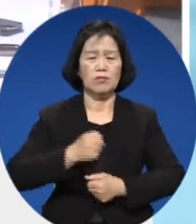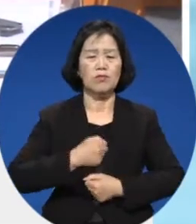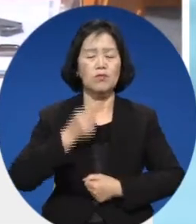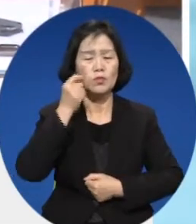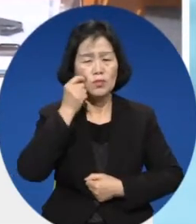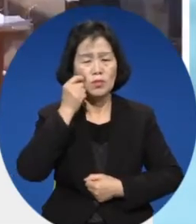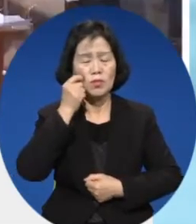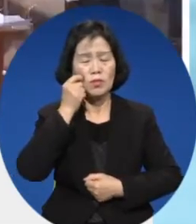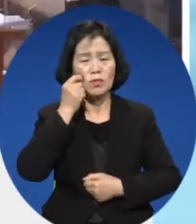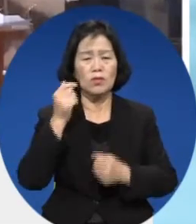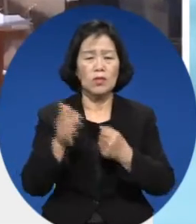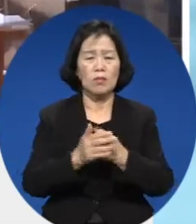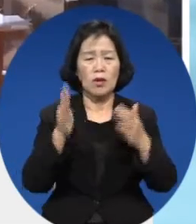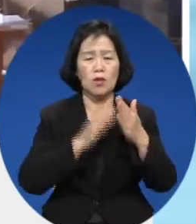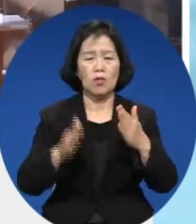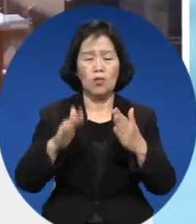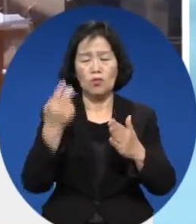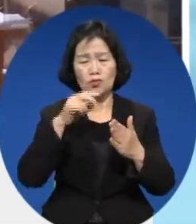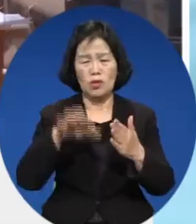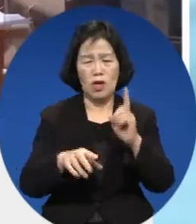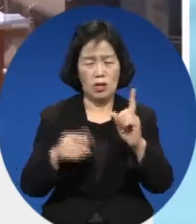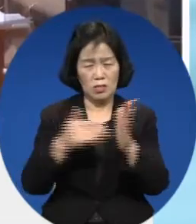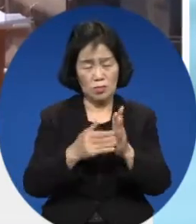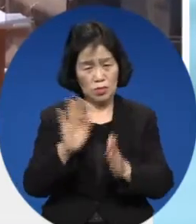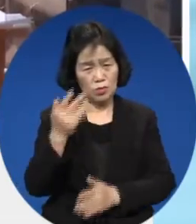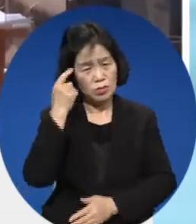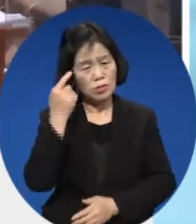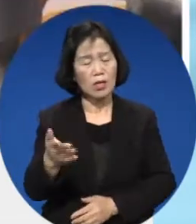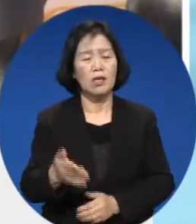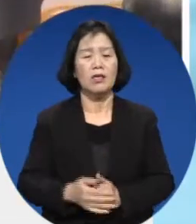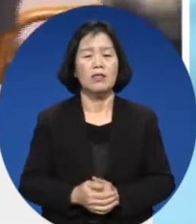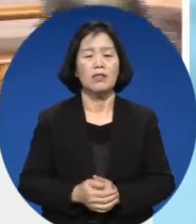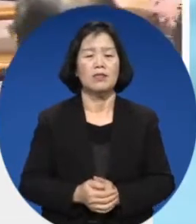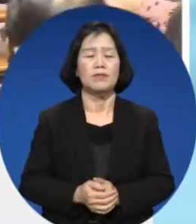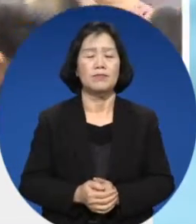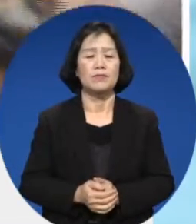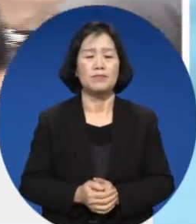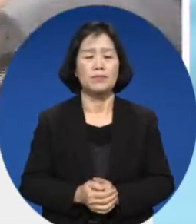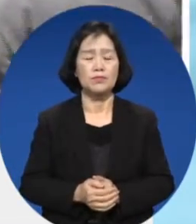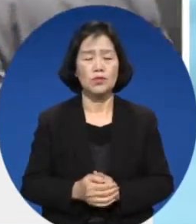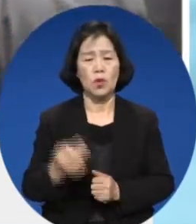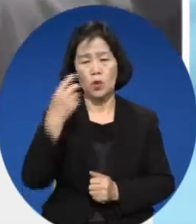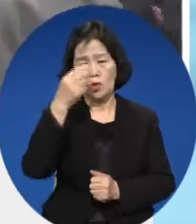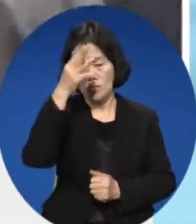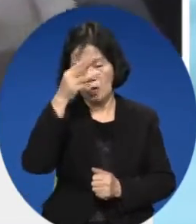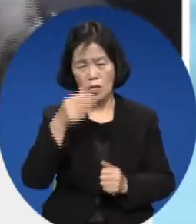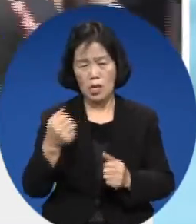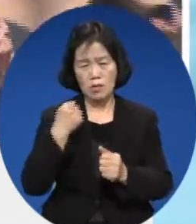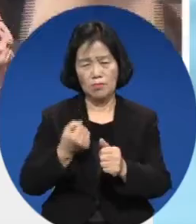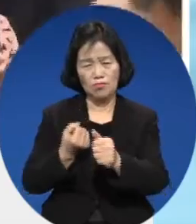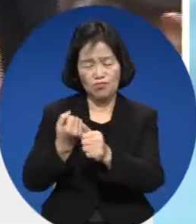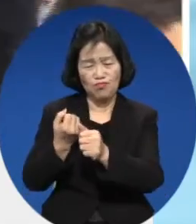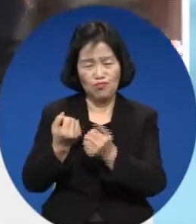이렇게 본다면 네. 공수처 하나만 끝나면 되는 거냐. 그다음에 아까 전속고발권 폐지 같은 경우에 검찰에 힘 실어줄까 봐